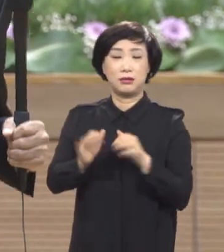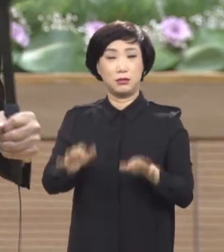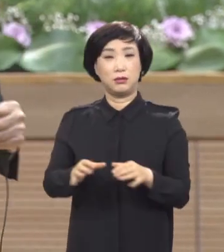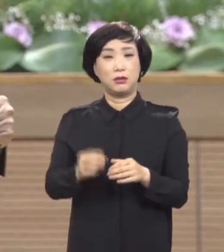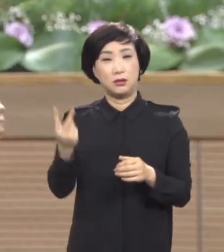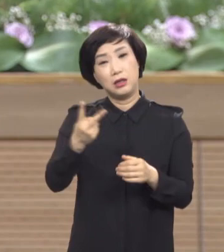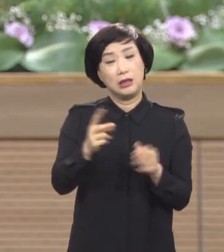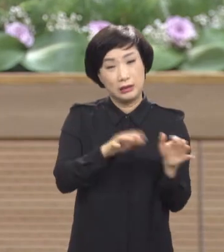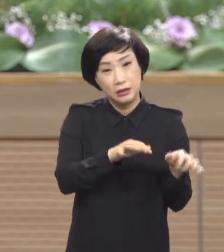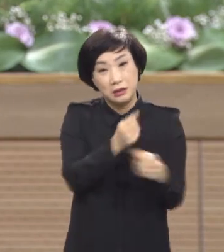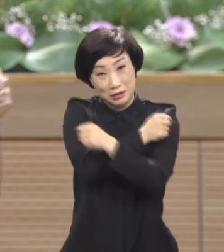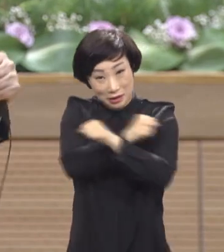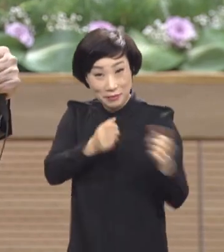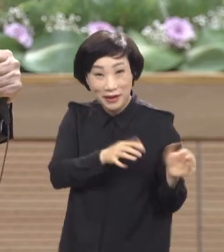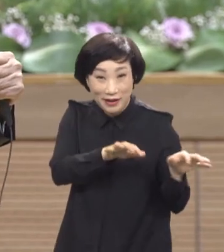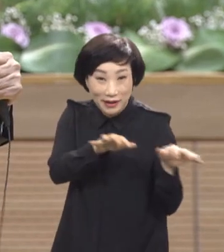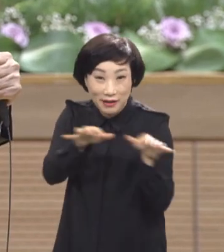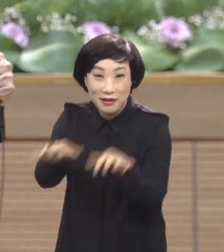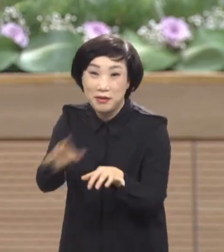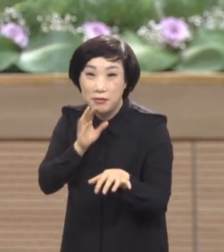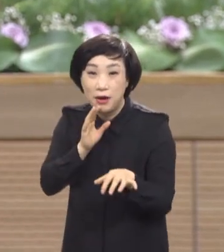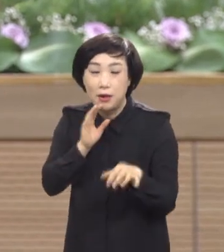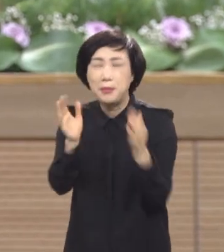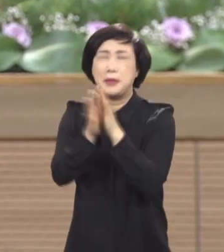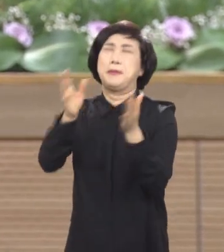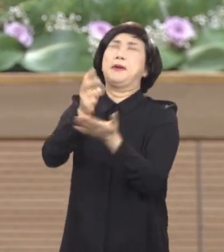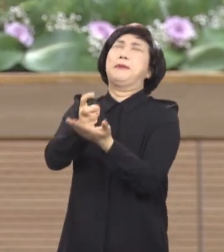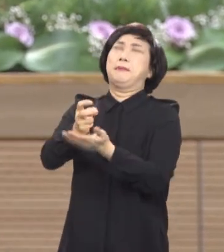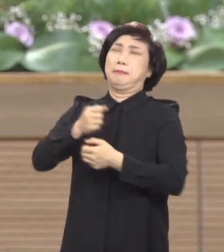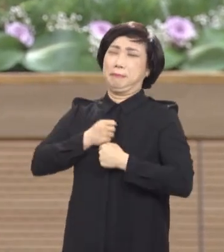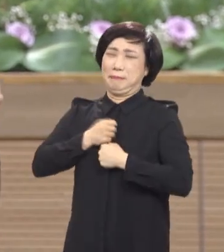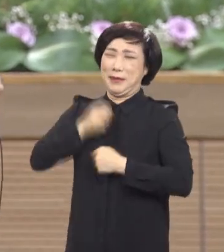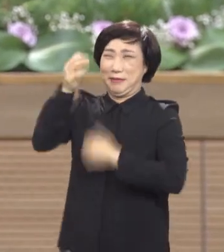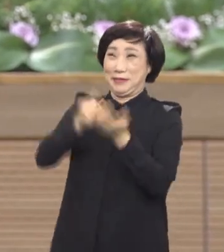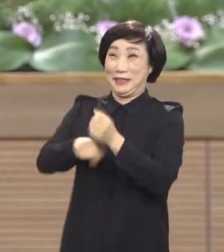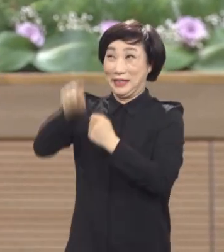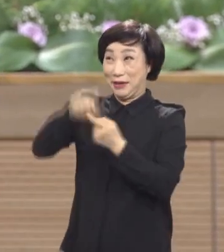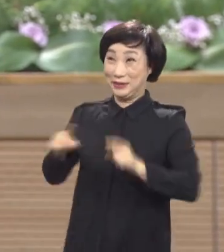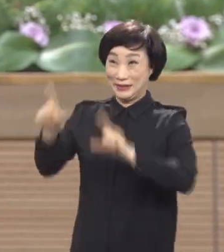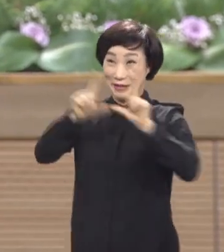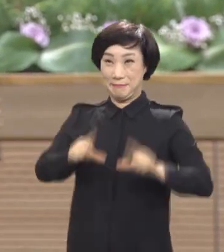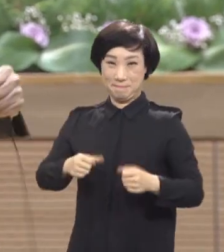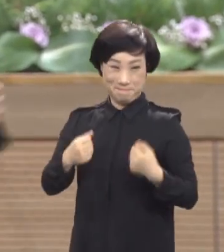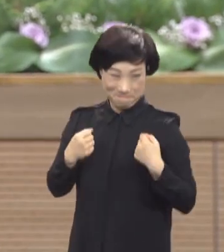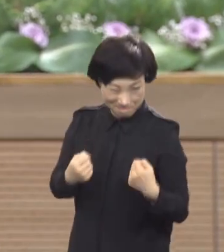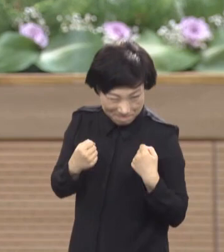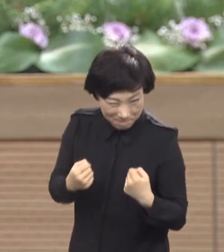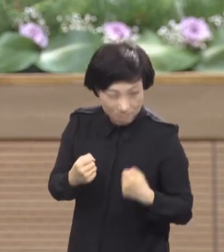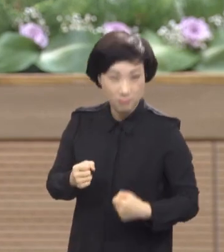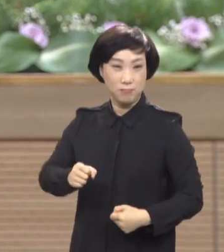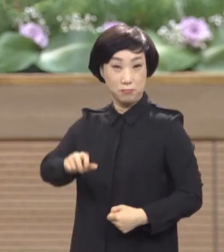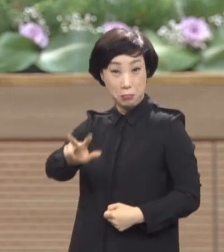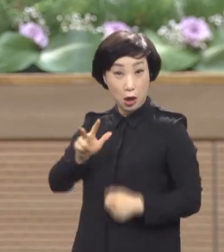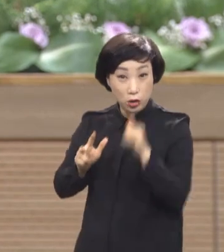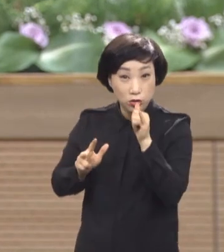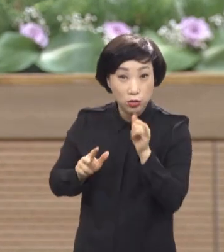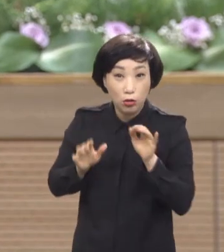그래서 일법을 지키며 하나님 뜻대로 살자고 맹수옵니다